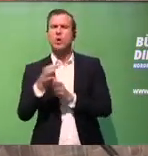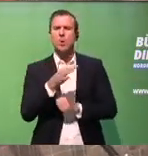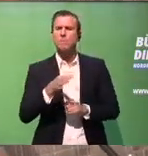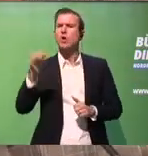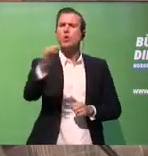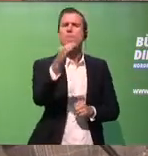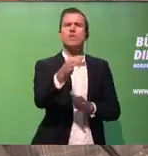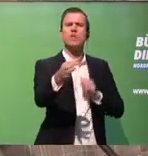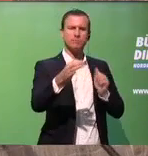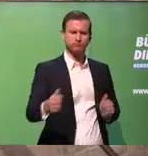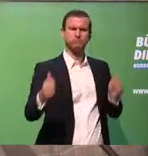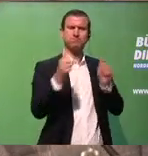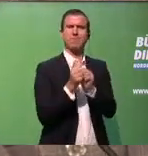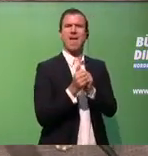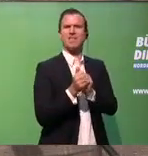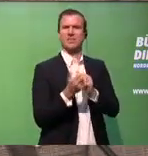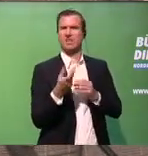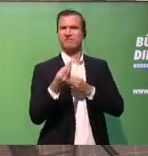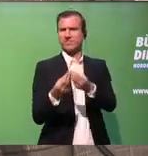zu Kommune.